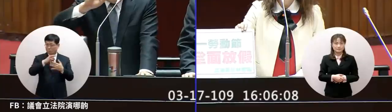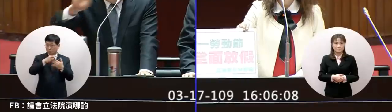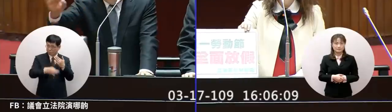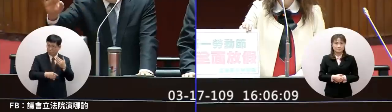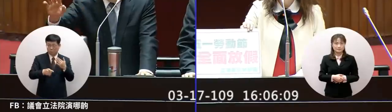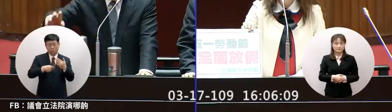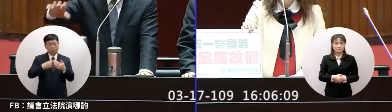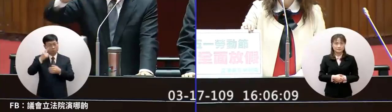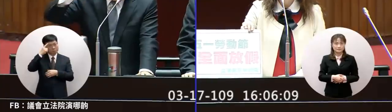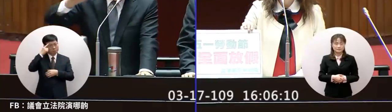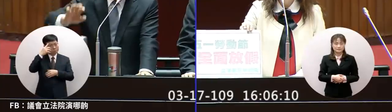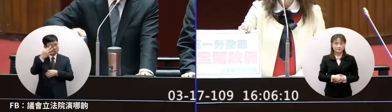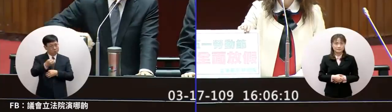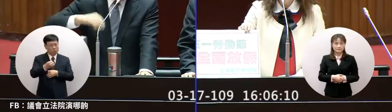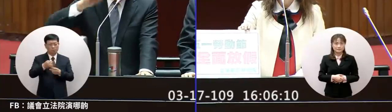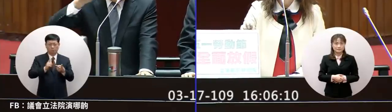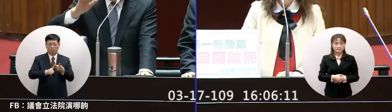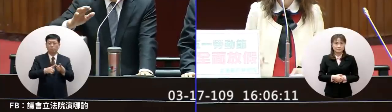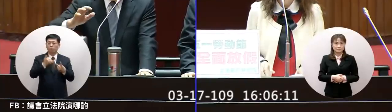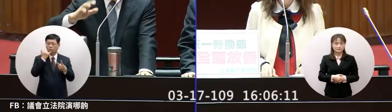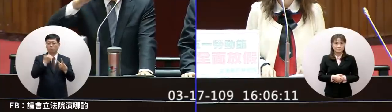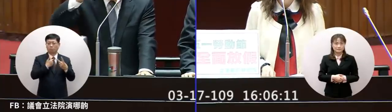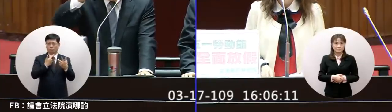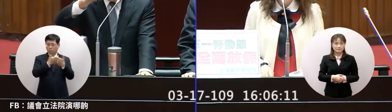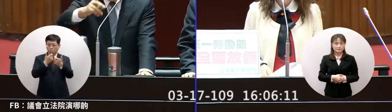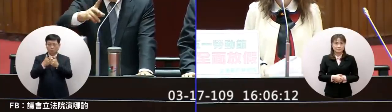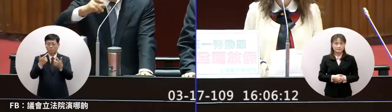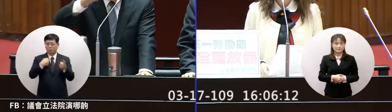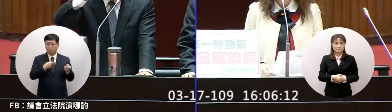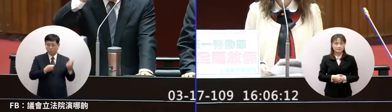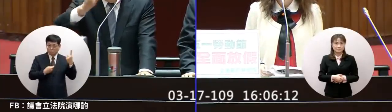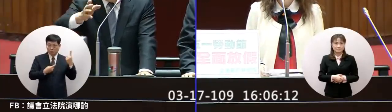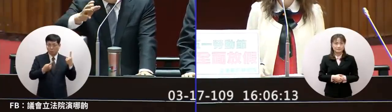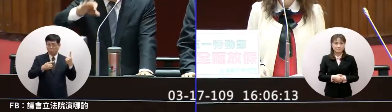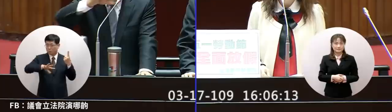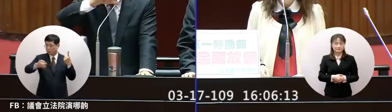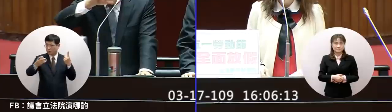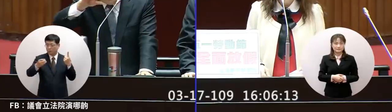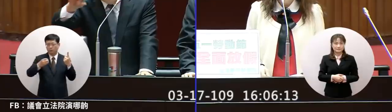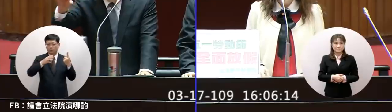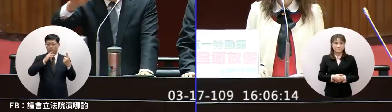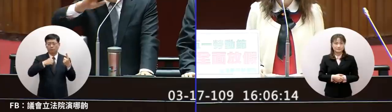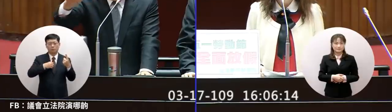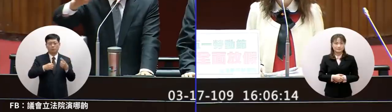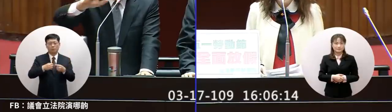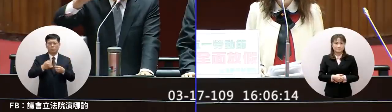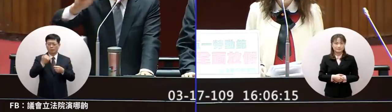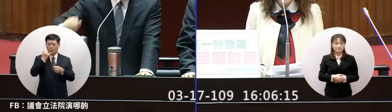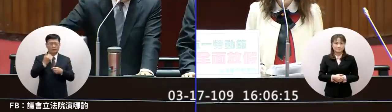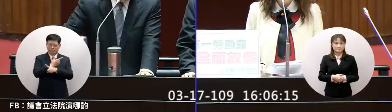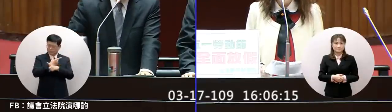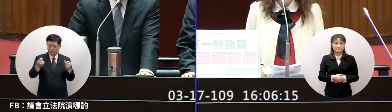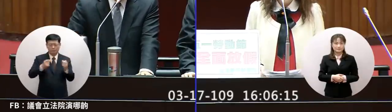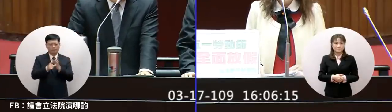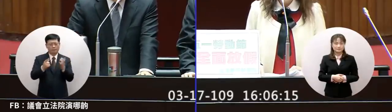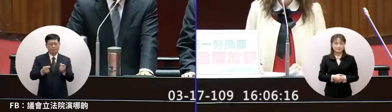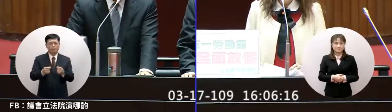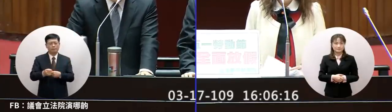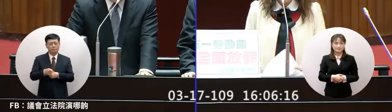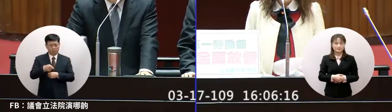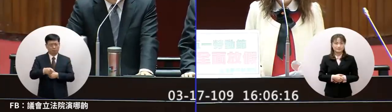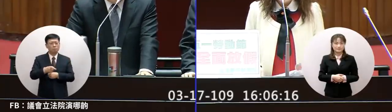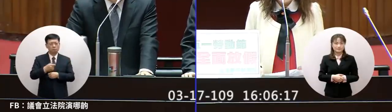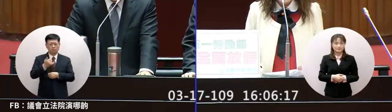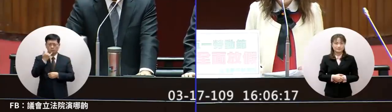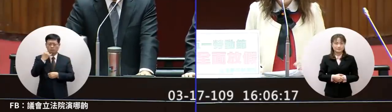底是要几工？啊，安怎样互大家毋是讲干呐独一放假，是第落大家会当共播，啊，这就